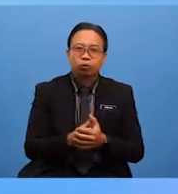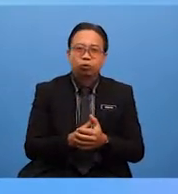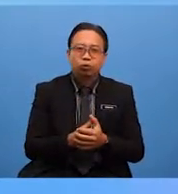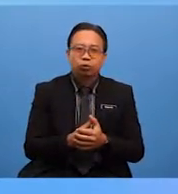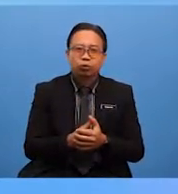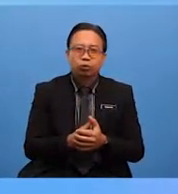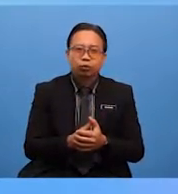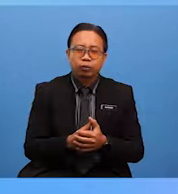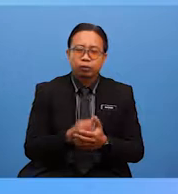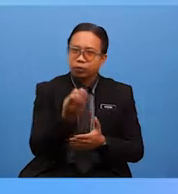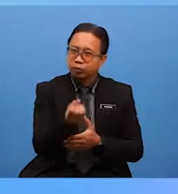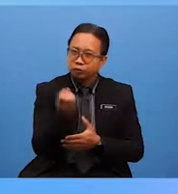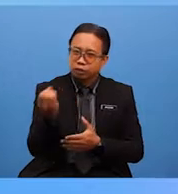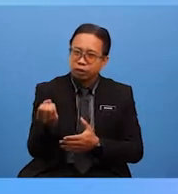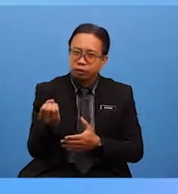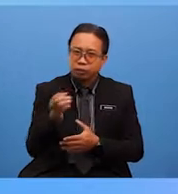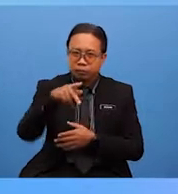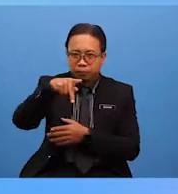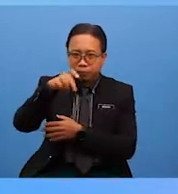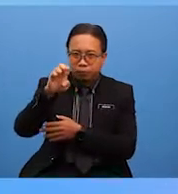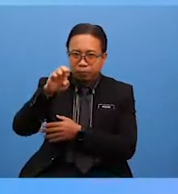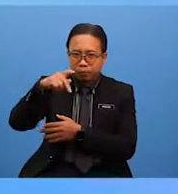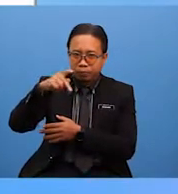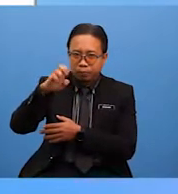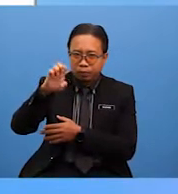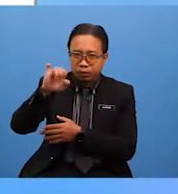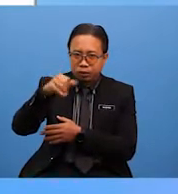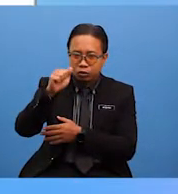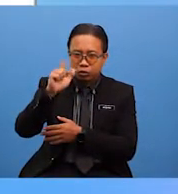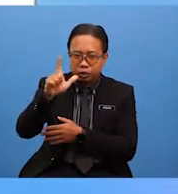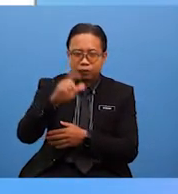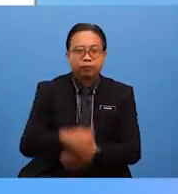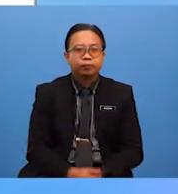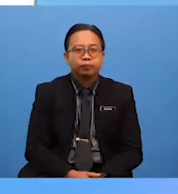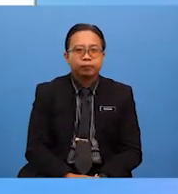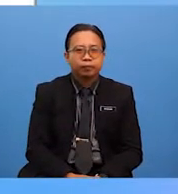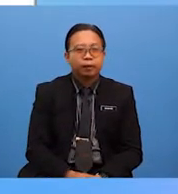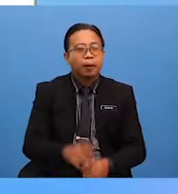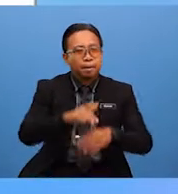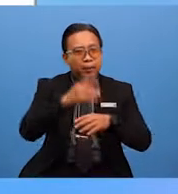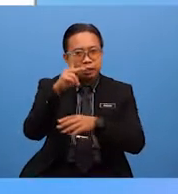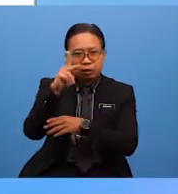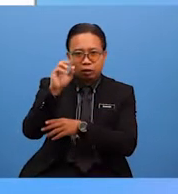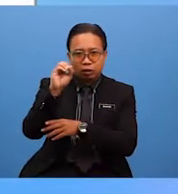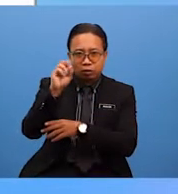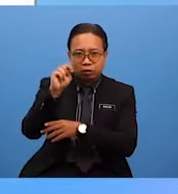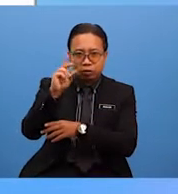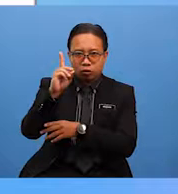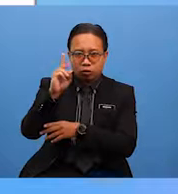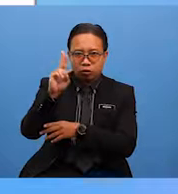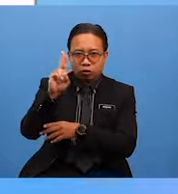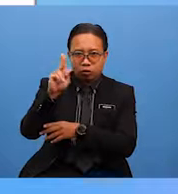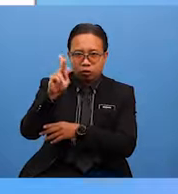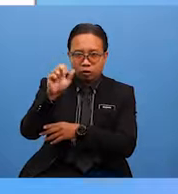diem pepejam dipanggil konduksi apa namanya ya kontraksi